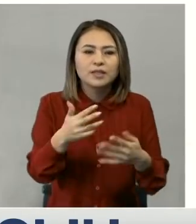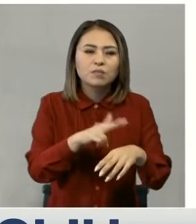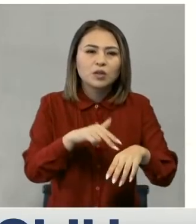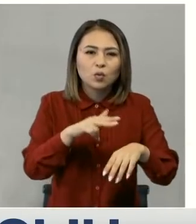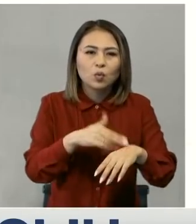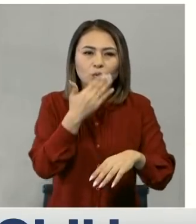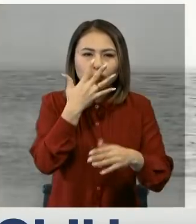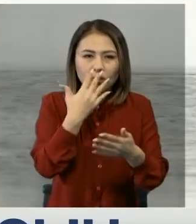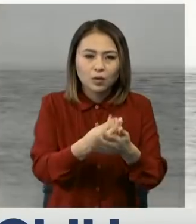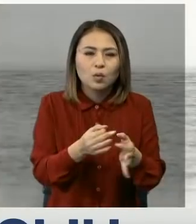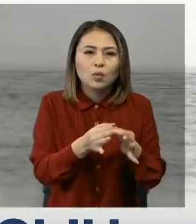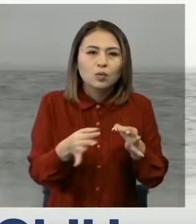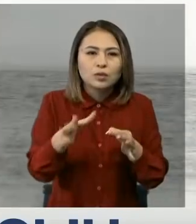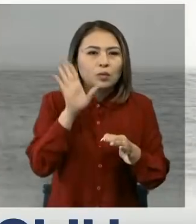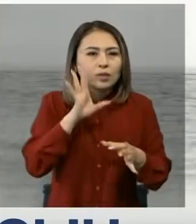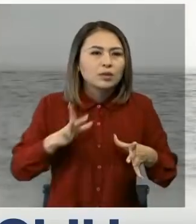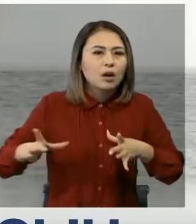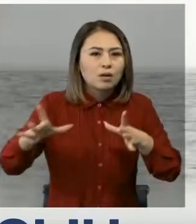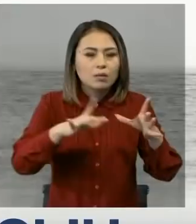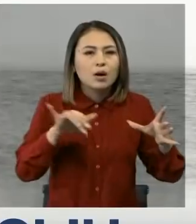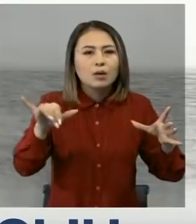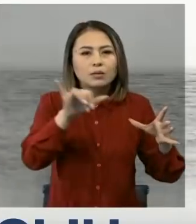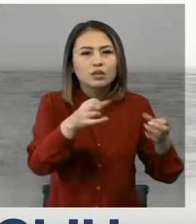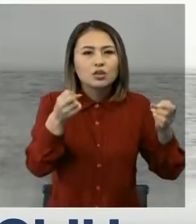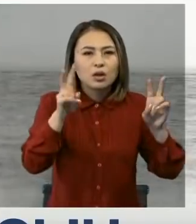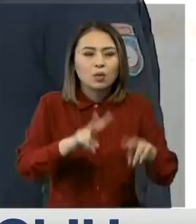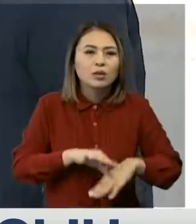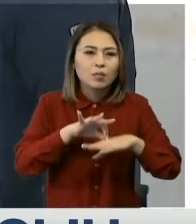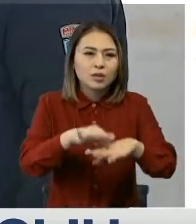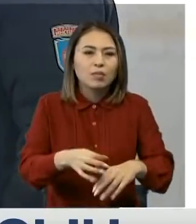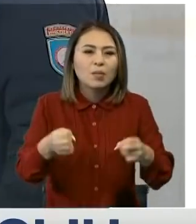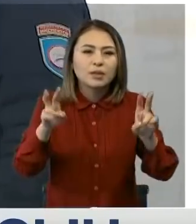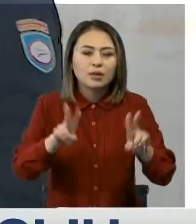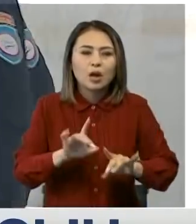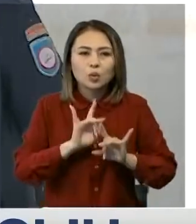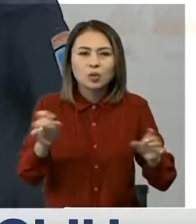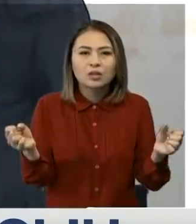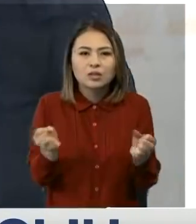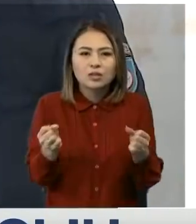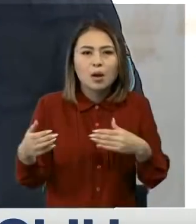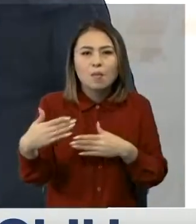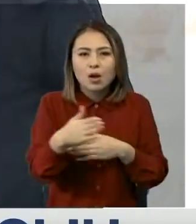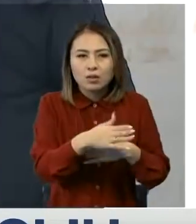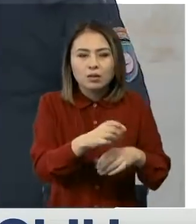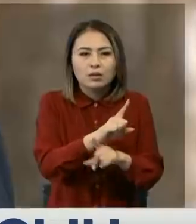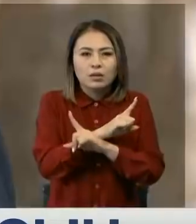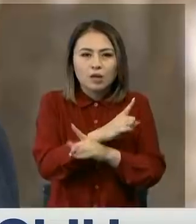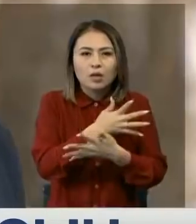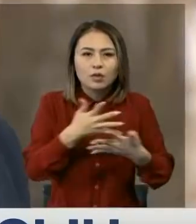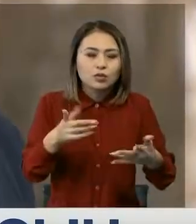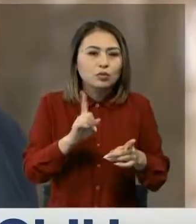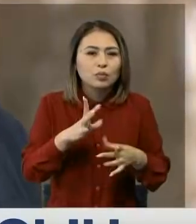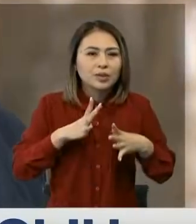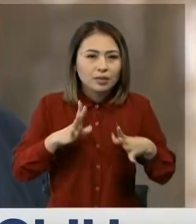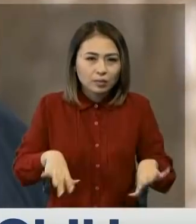шаруашылығы инспекторлары өңірдегі өзен көлдерді аралап, арнайы шара қолдана бастады. Мамандардың айтуынша, қыста балық қырылып